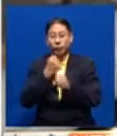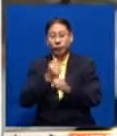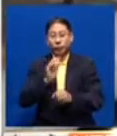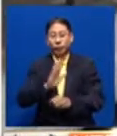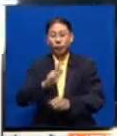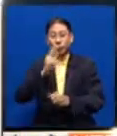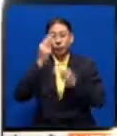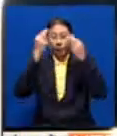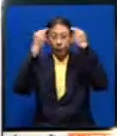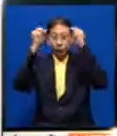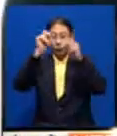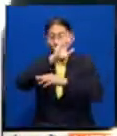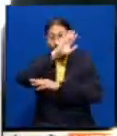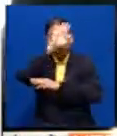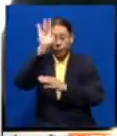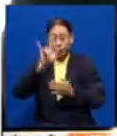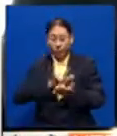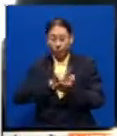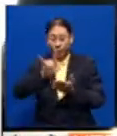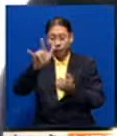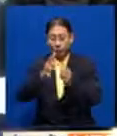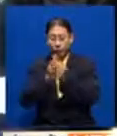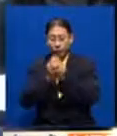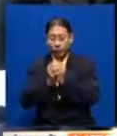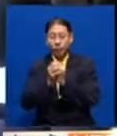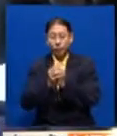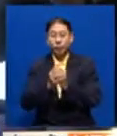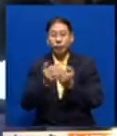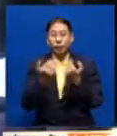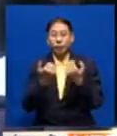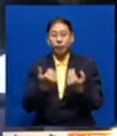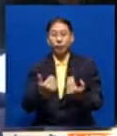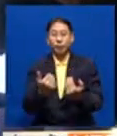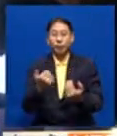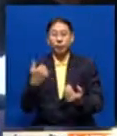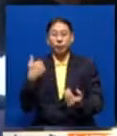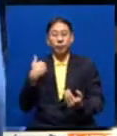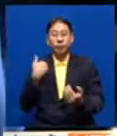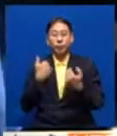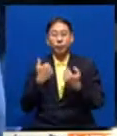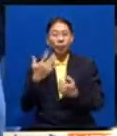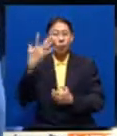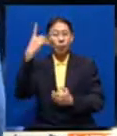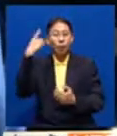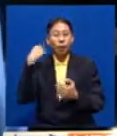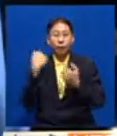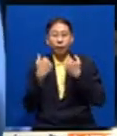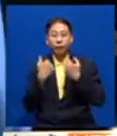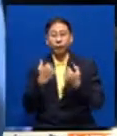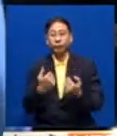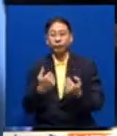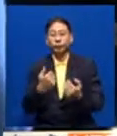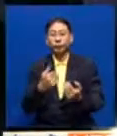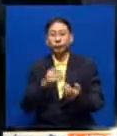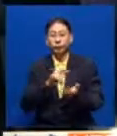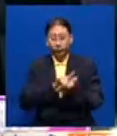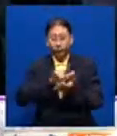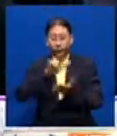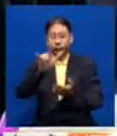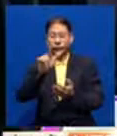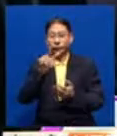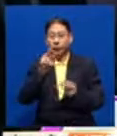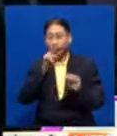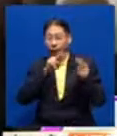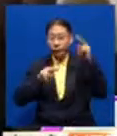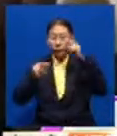เดินทางเยือนสาธารณรัฐประชาชนจีนอย่างเป็นทางการของพลเอกประยุทธ์จันทร์โอชานายกรัฐมนตรีเมื่อวานนี้นะคะได้เดินทางเยี่ยมชม